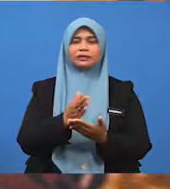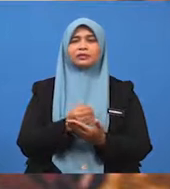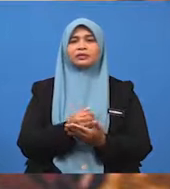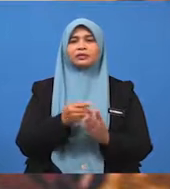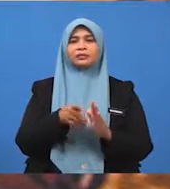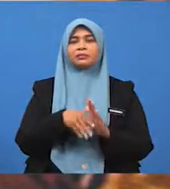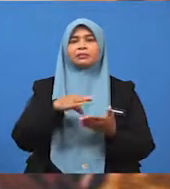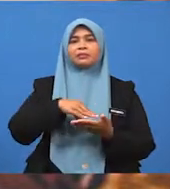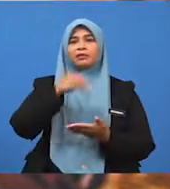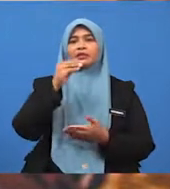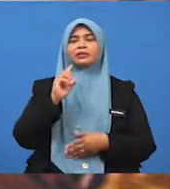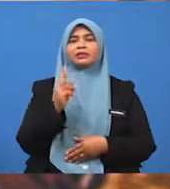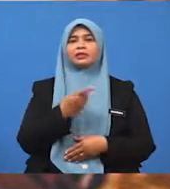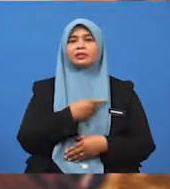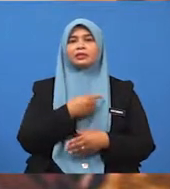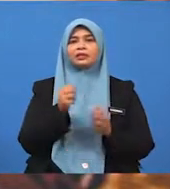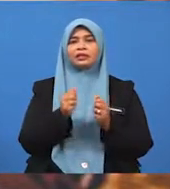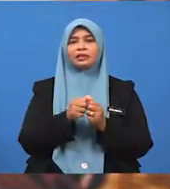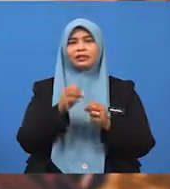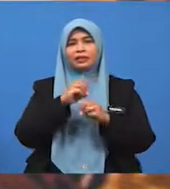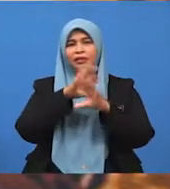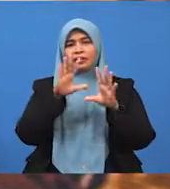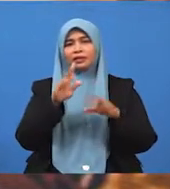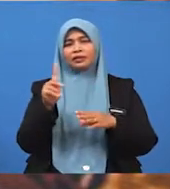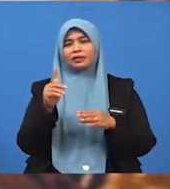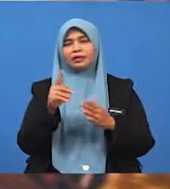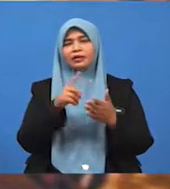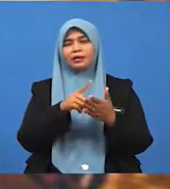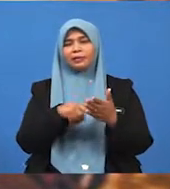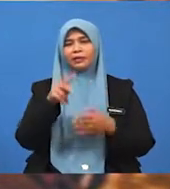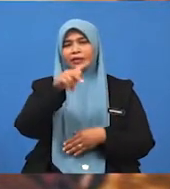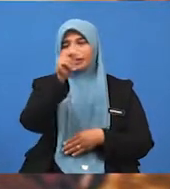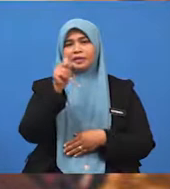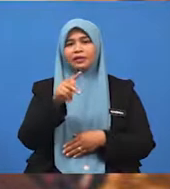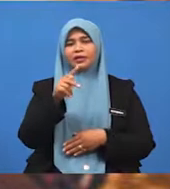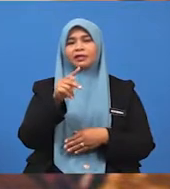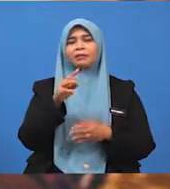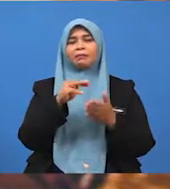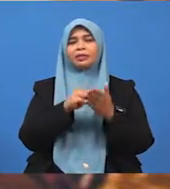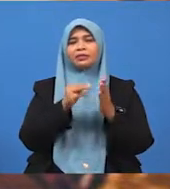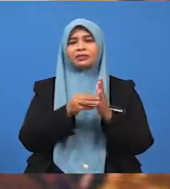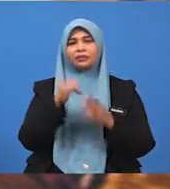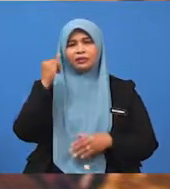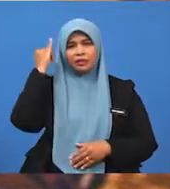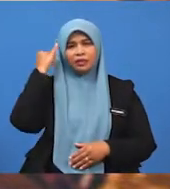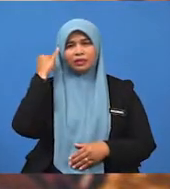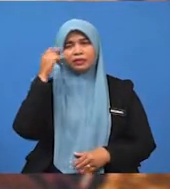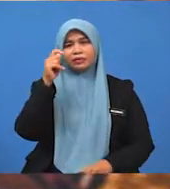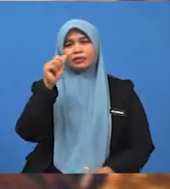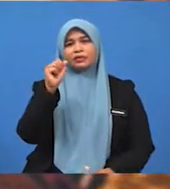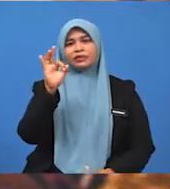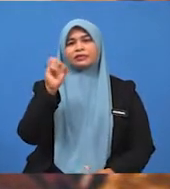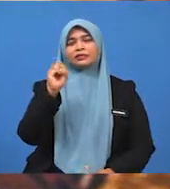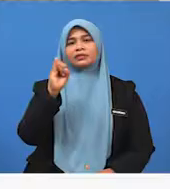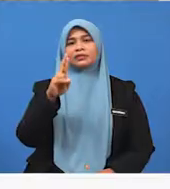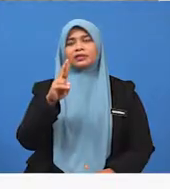pembelajaran kita dengan menerangkan apakah takrif ilmu tafsir dari segi bahasa dan